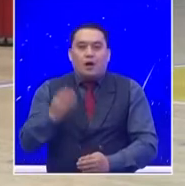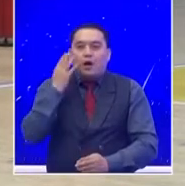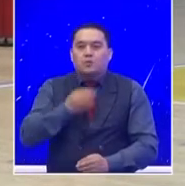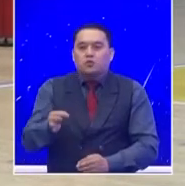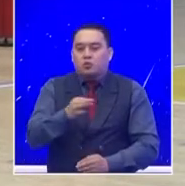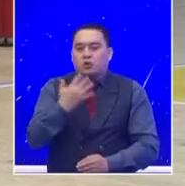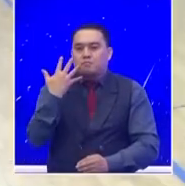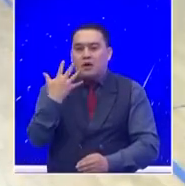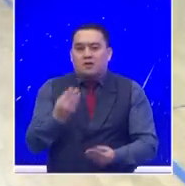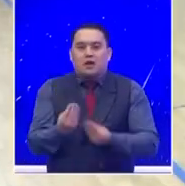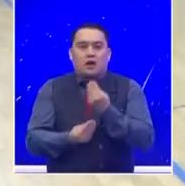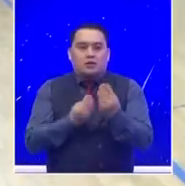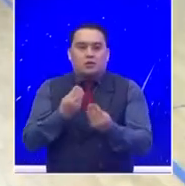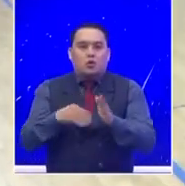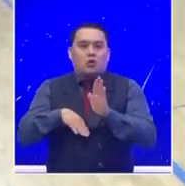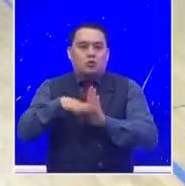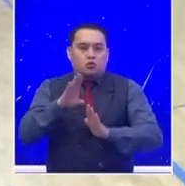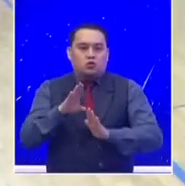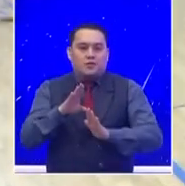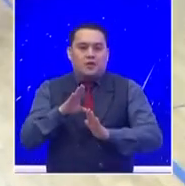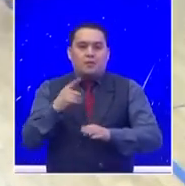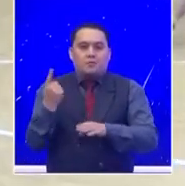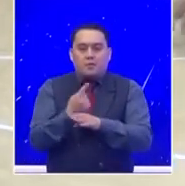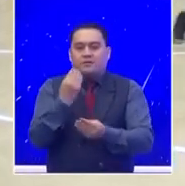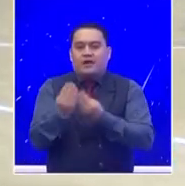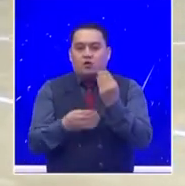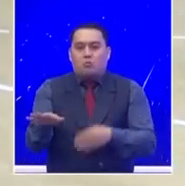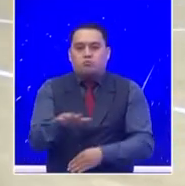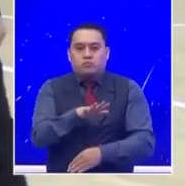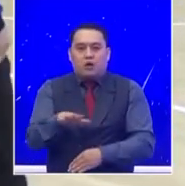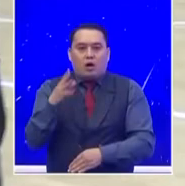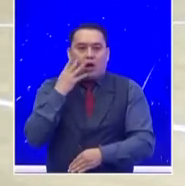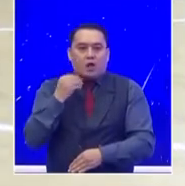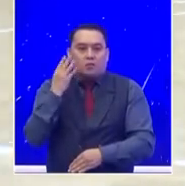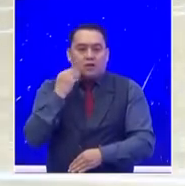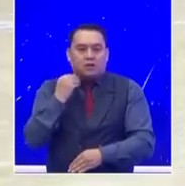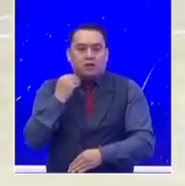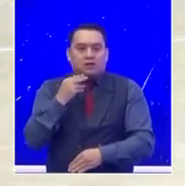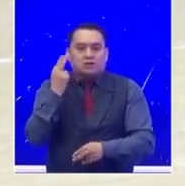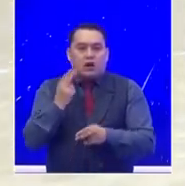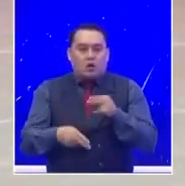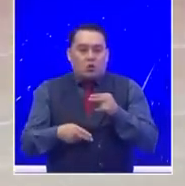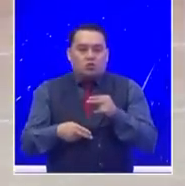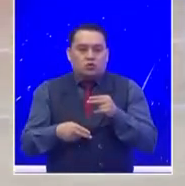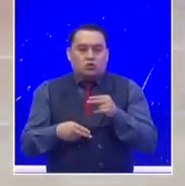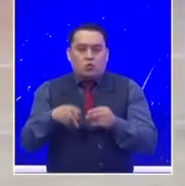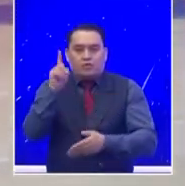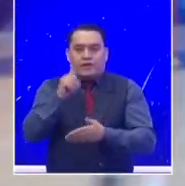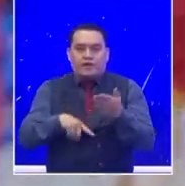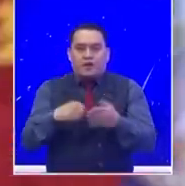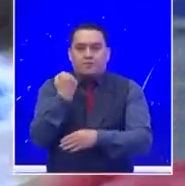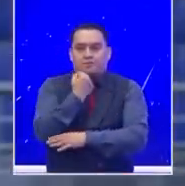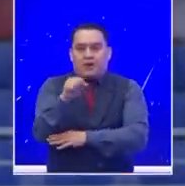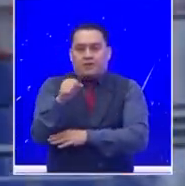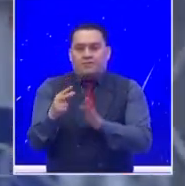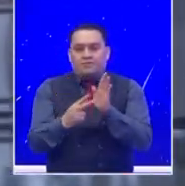в 5-м туре показывает себя только с лучшей стороны. Первая игра против баскетбольного клуба «Алматинский легион» закончилась для хозяев площадки уверенной победой со